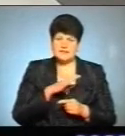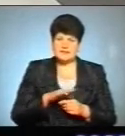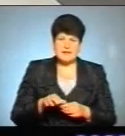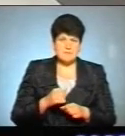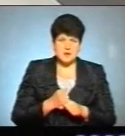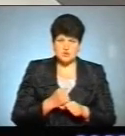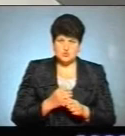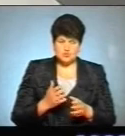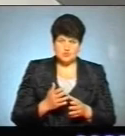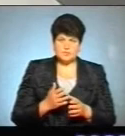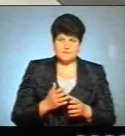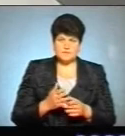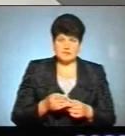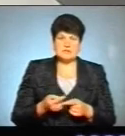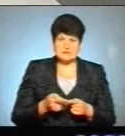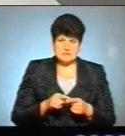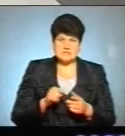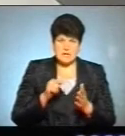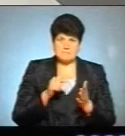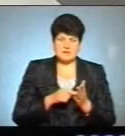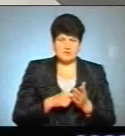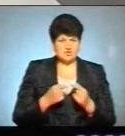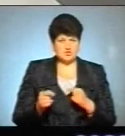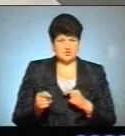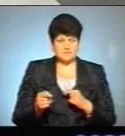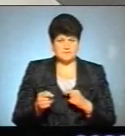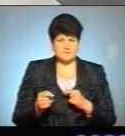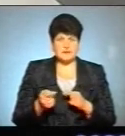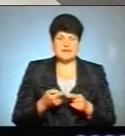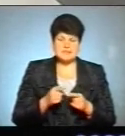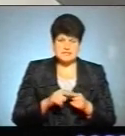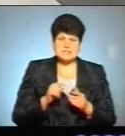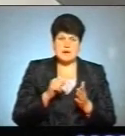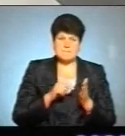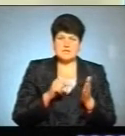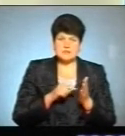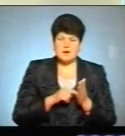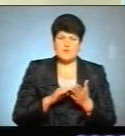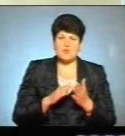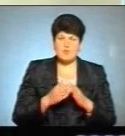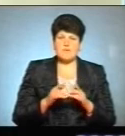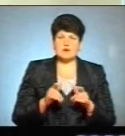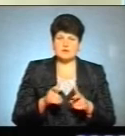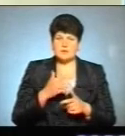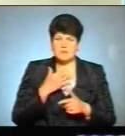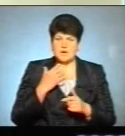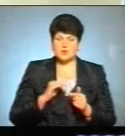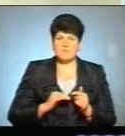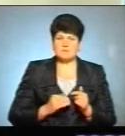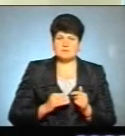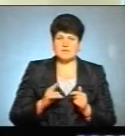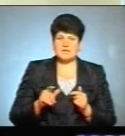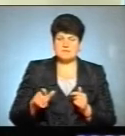Саме така мета чи щось інше? Так, саме ця мета, тому що в умовах карантину багато підприємців